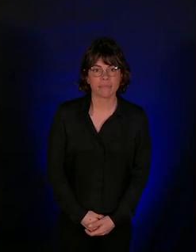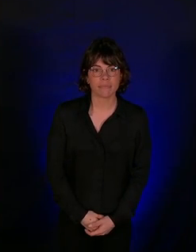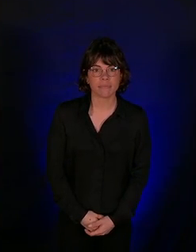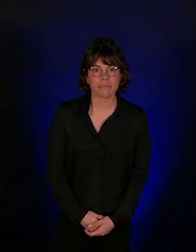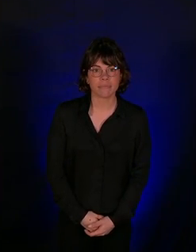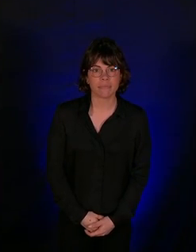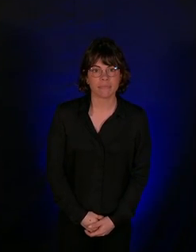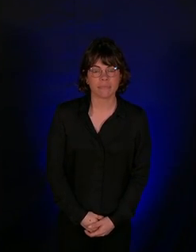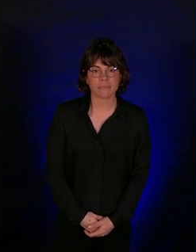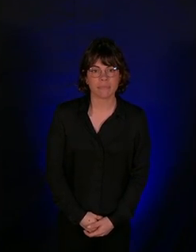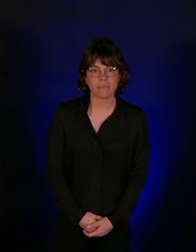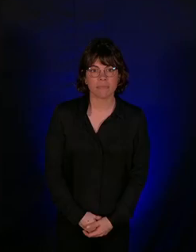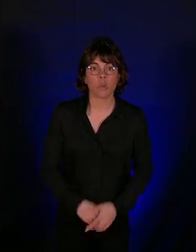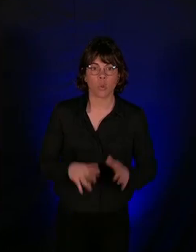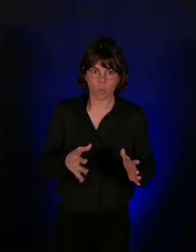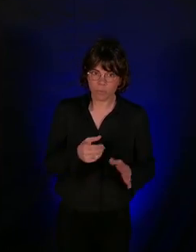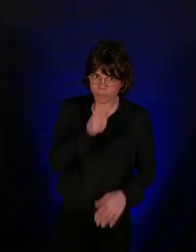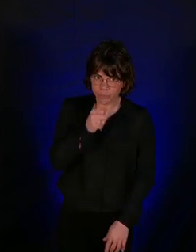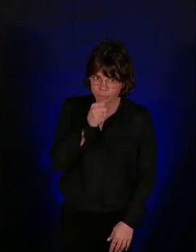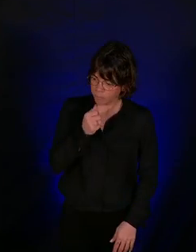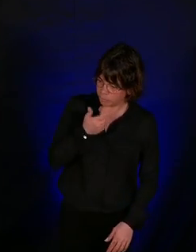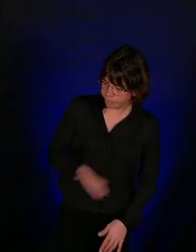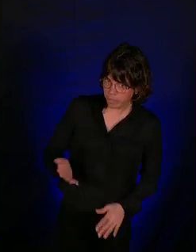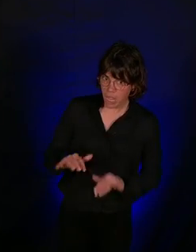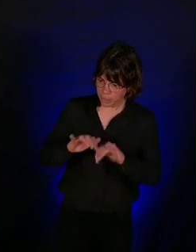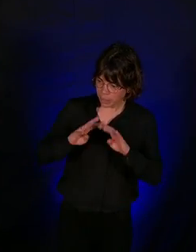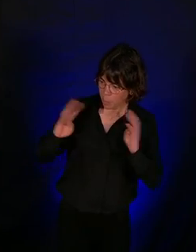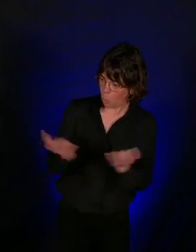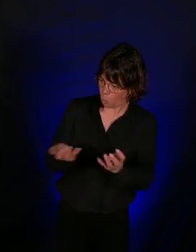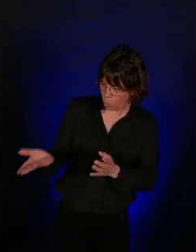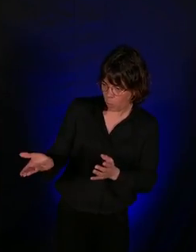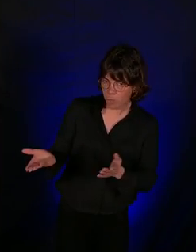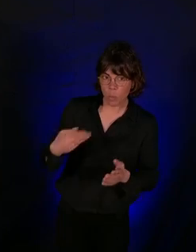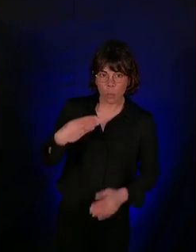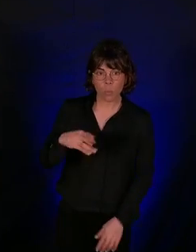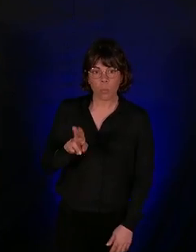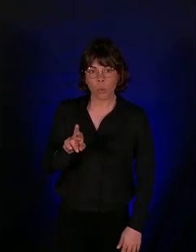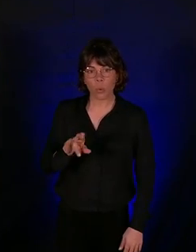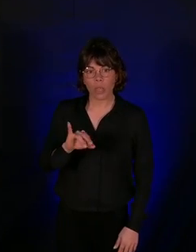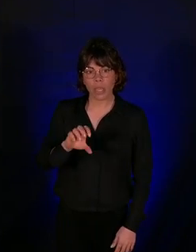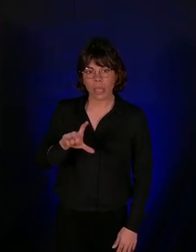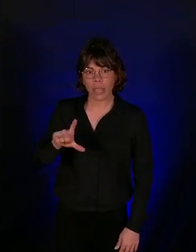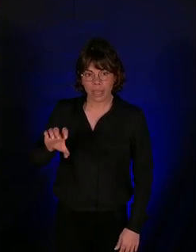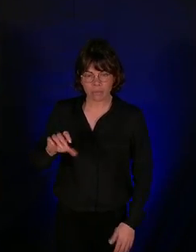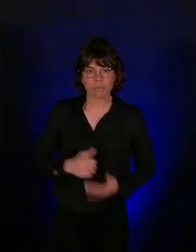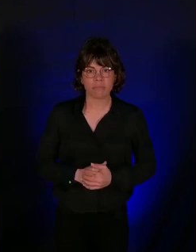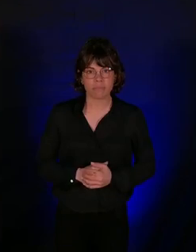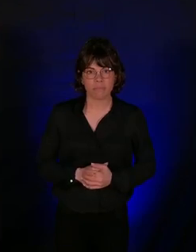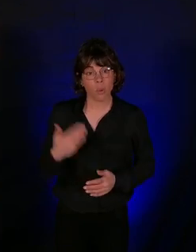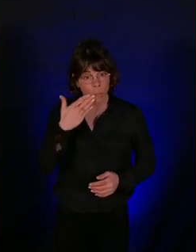monde bien je passe donc la parole maintenant à la table ronde Muriel c'est à toi merci bonjour les